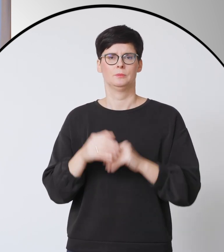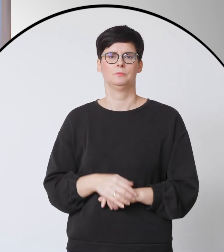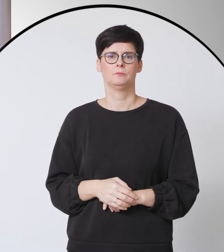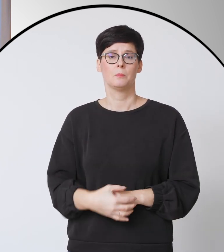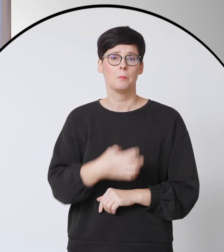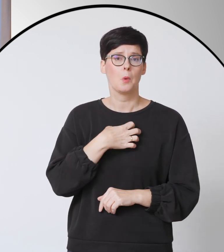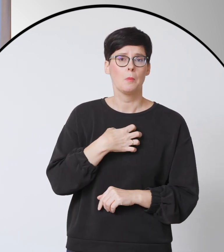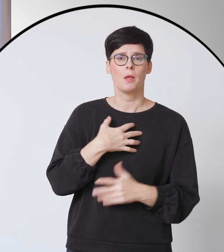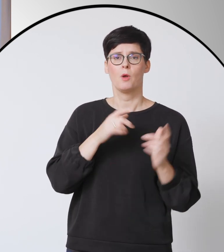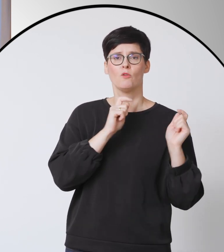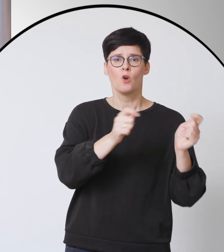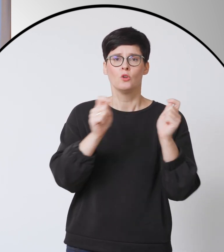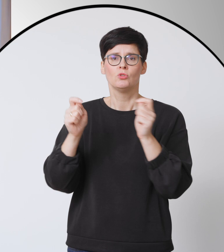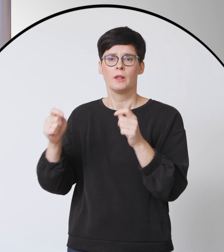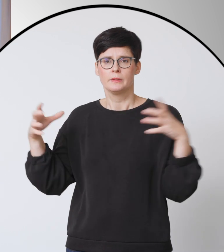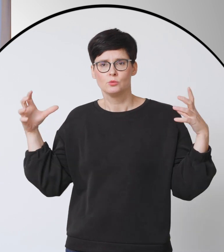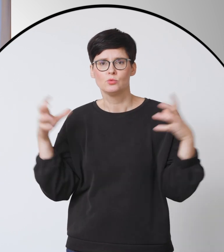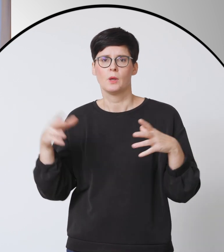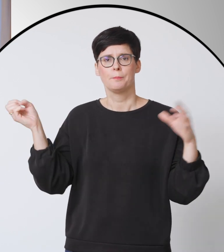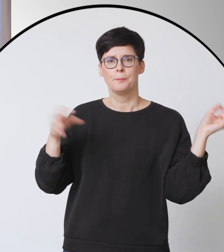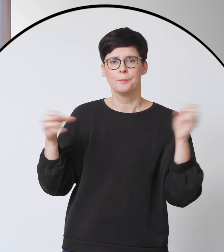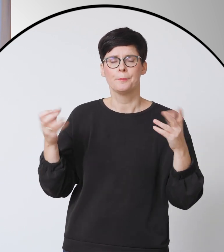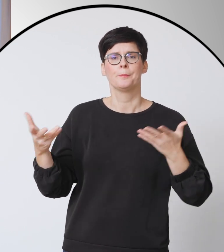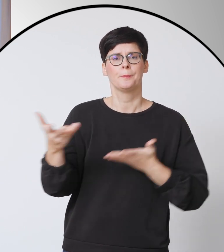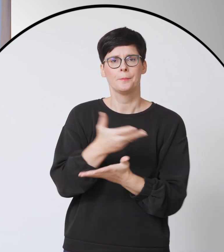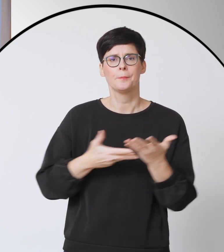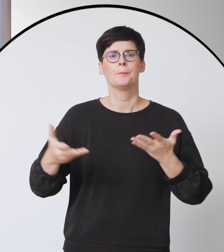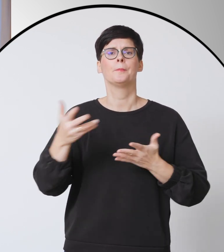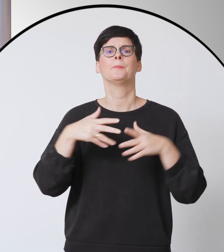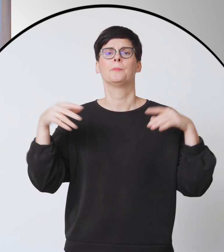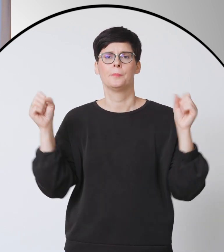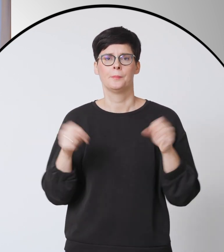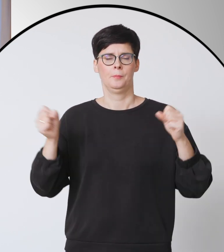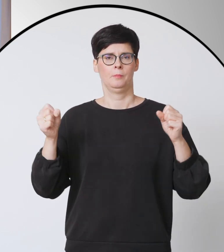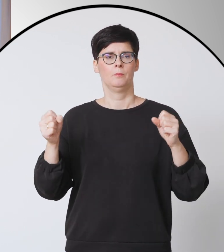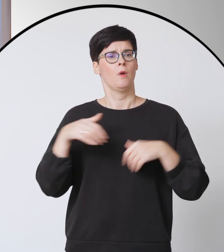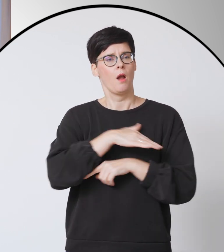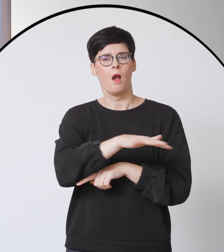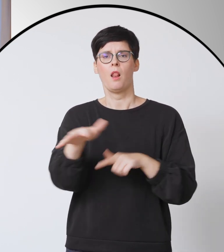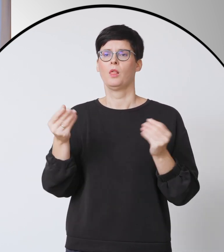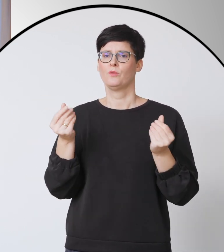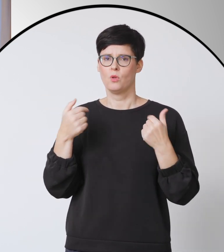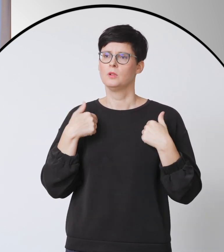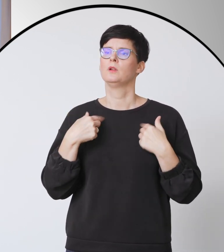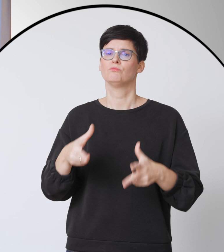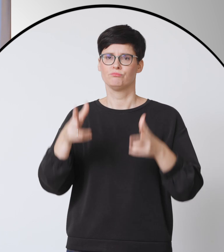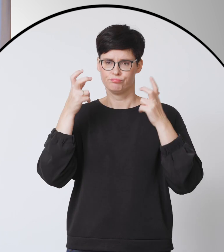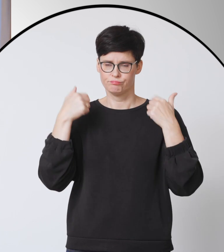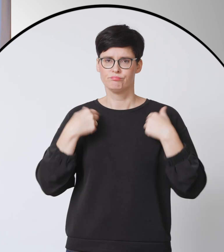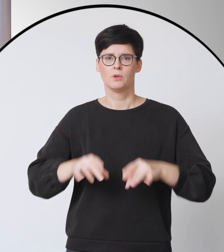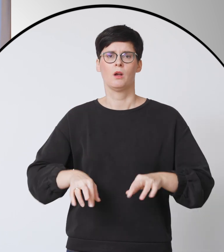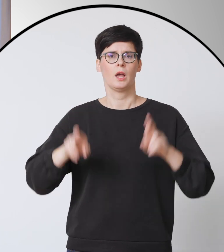zur Überwindung von Problemen werden gemeinsam festgelegt, sodass alle Beteiligten sich gehört und wahrgenommen